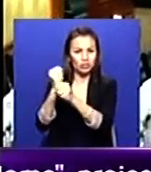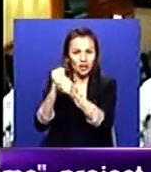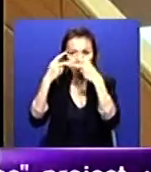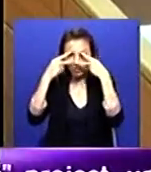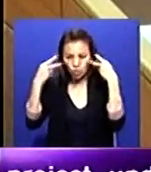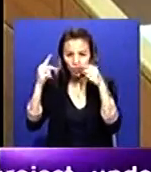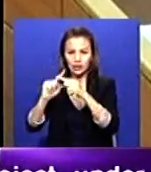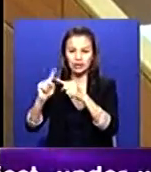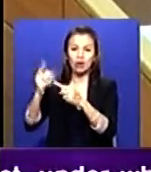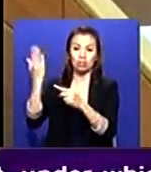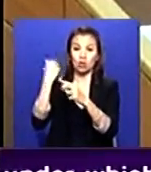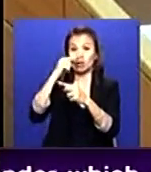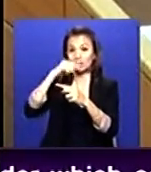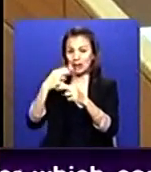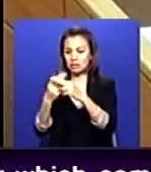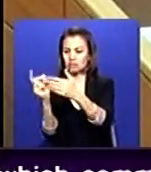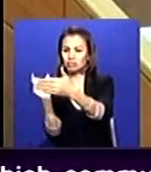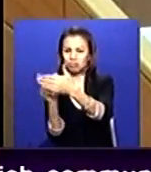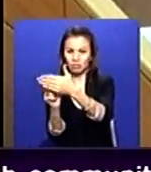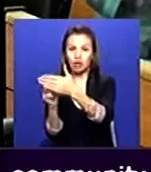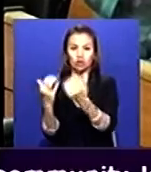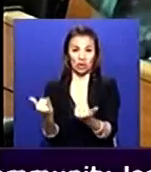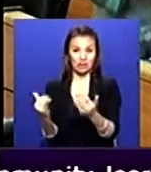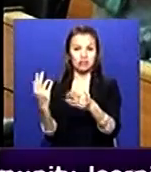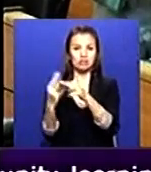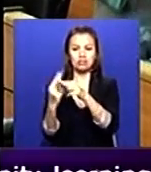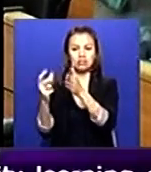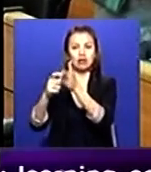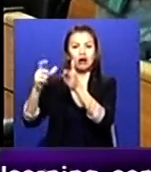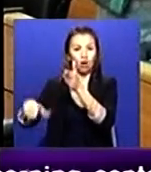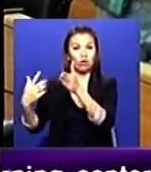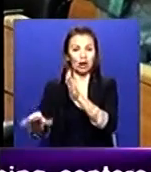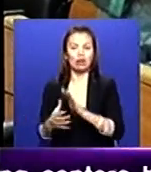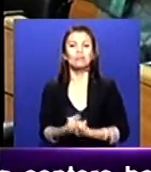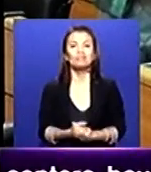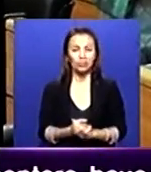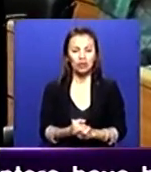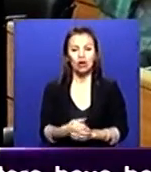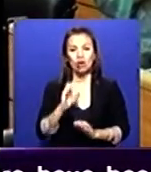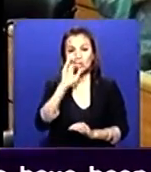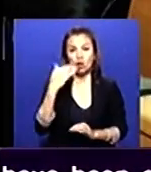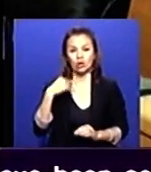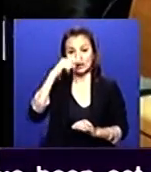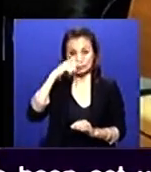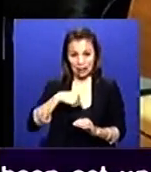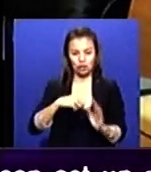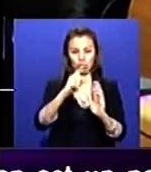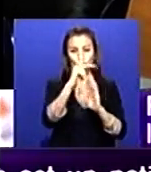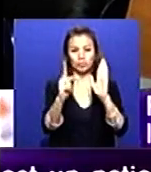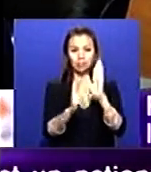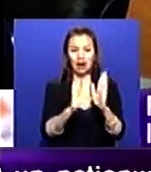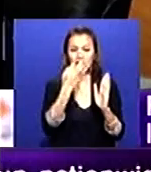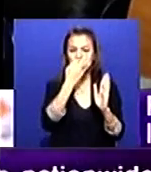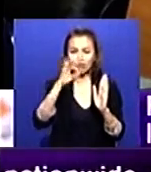เป็นประเทศที่มีความคืบหน้าในการแก้ปัญหาการฟอกเงินและการก่อการร้าย ภายหลังไทยออกกฎหมายฟอกเงินฉบับเพิ่มเ